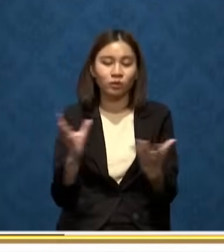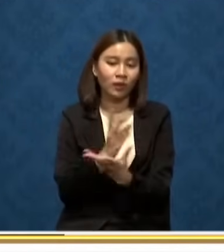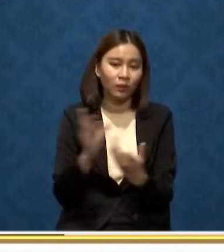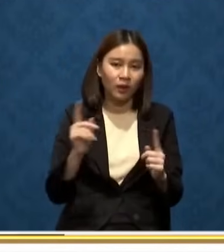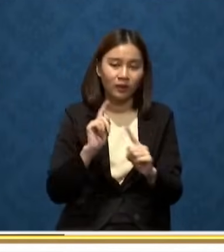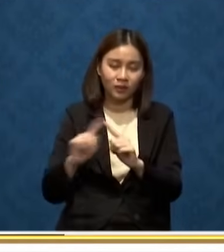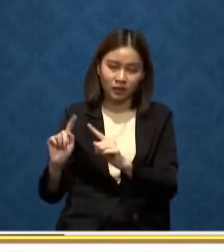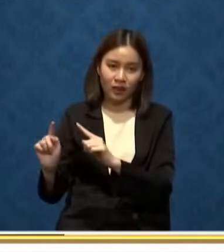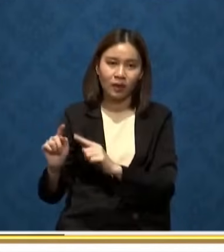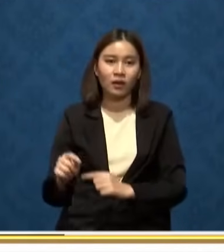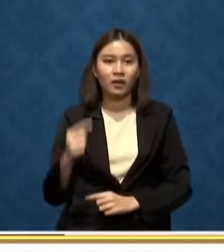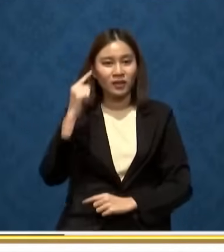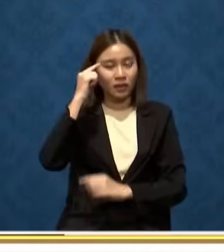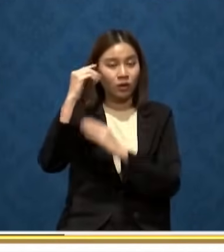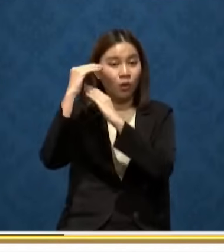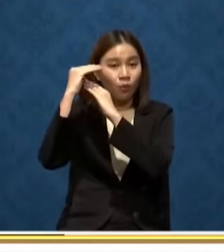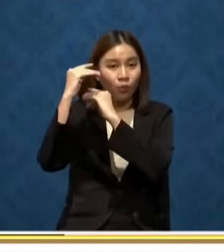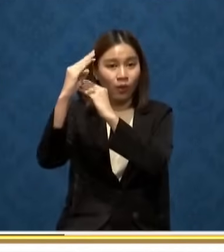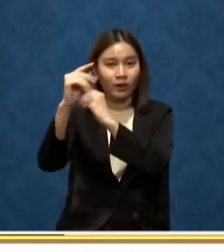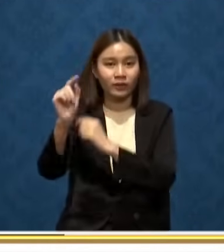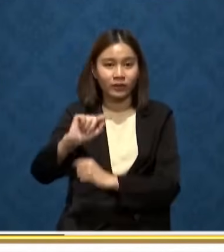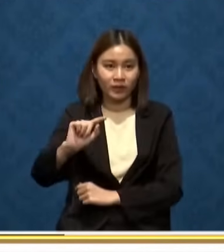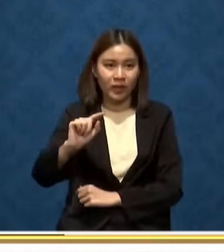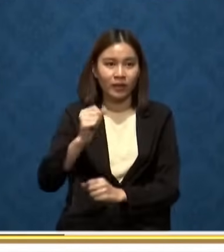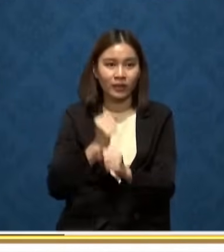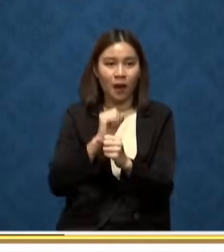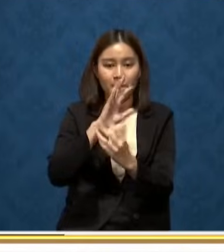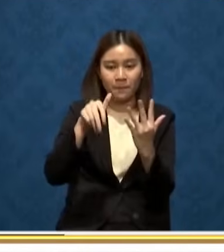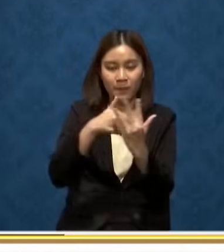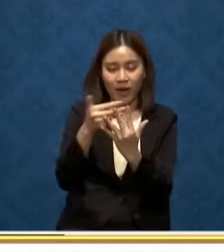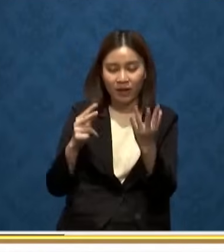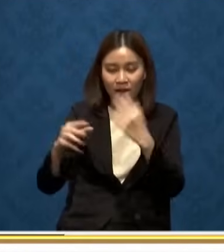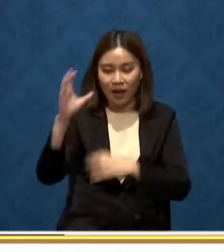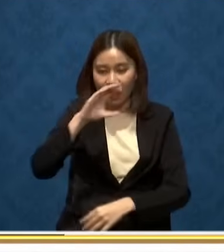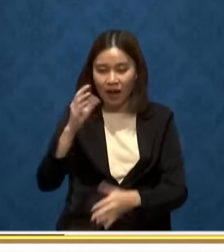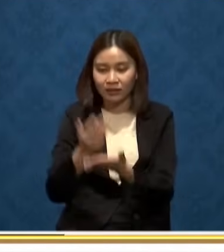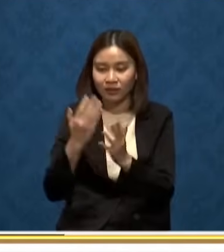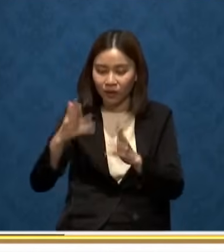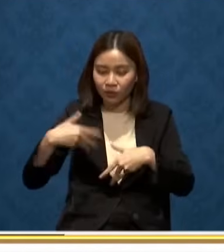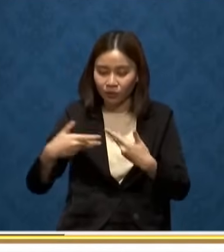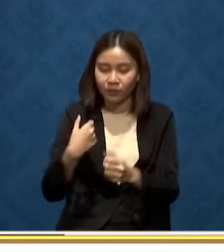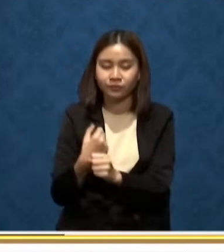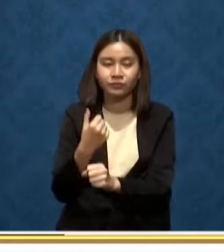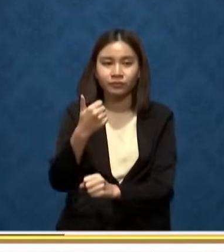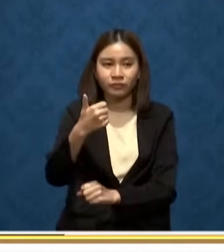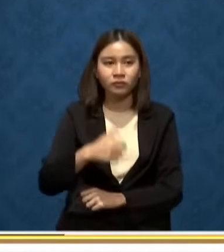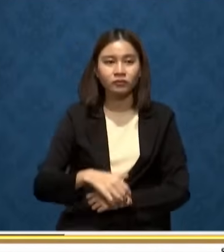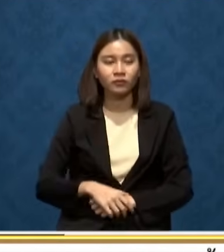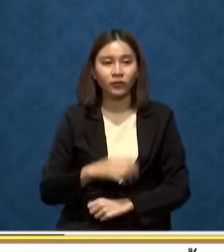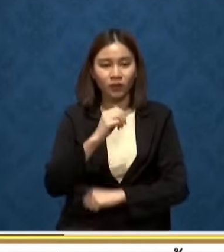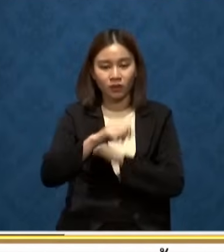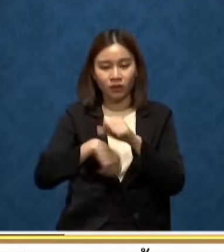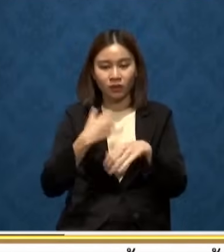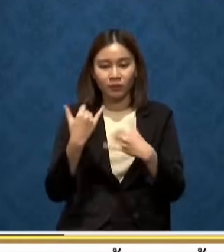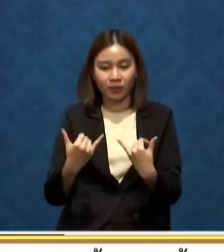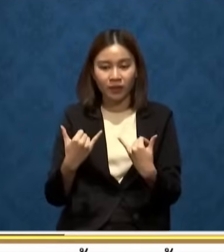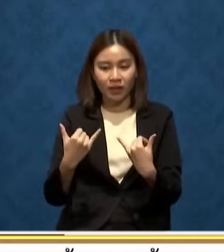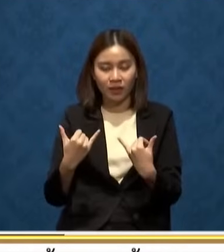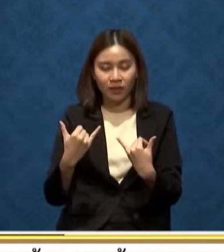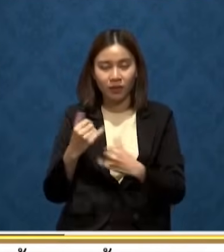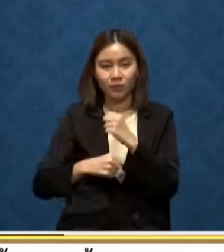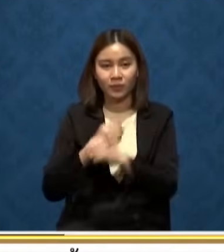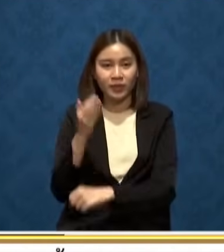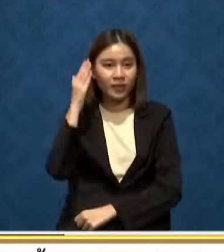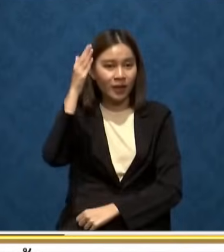าเนี่ยก็เพื่อหวังให้เราสามารถทำแผนหารายได้เพิ่มขึ้นได้ซึ่งปีนี้ไปจนถึงปีหน้า